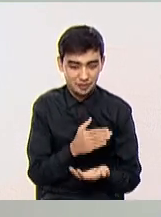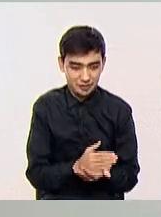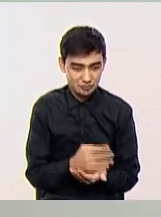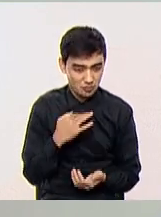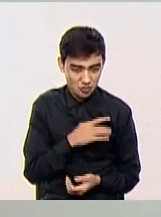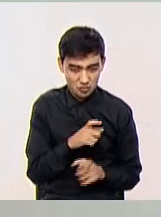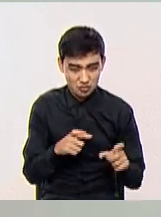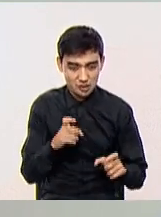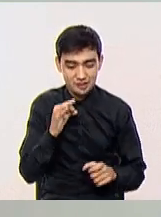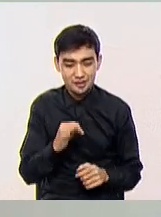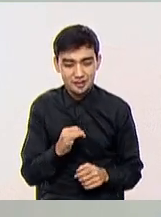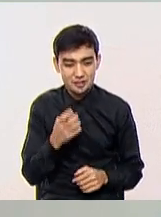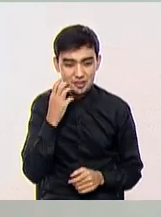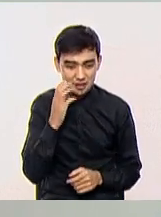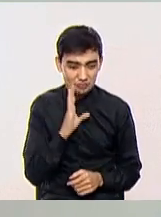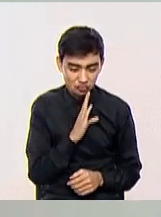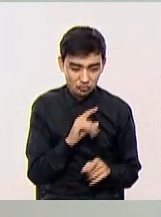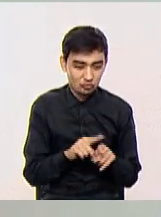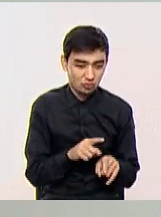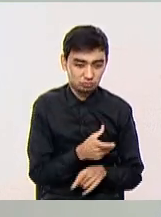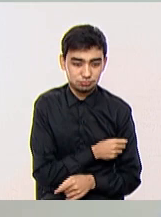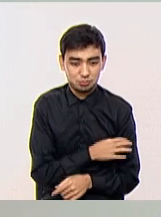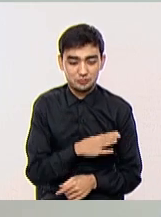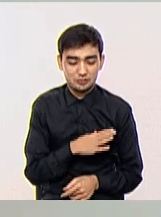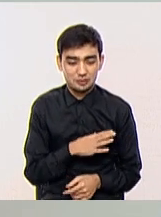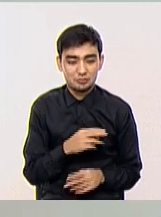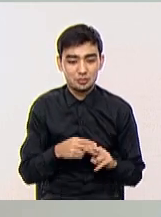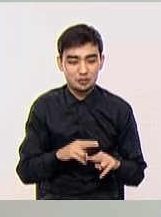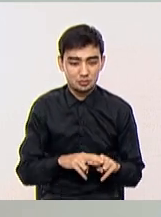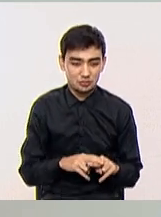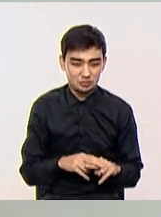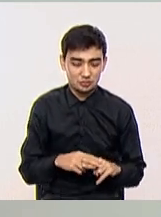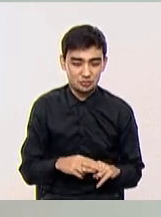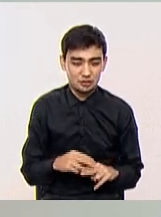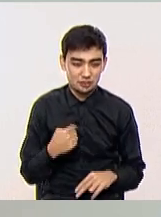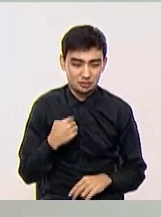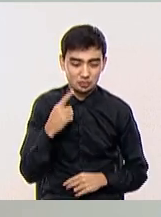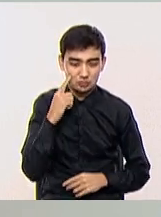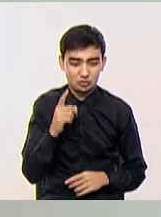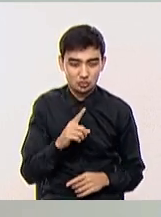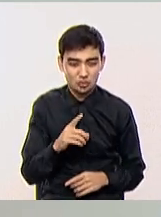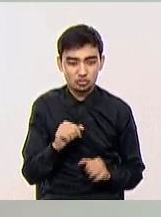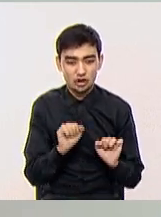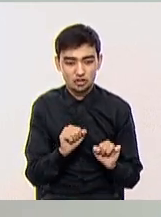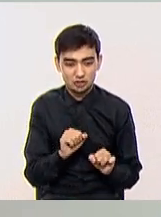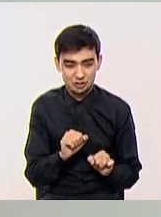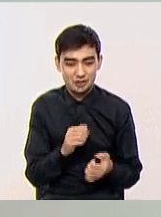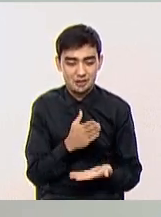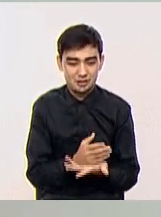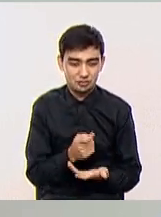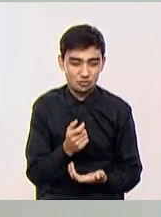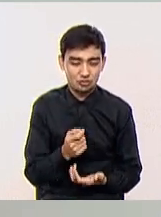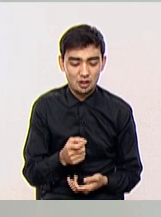подростки, беременные женщины, поэтому ну, в какой-то степени, я думаю, что защита обеспечена,